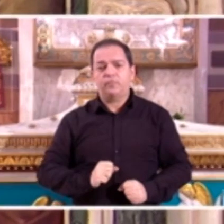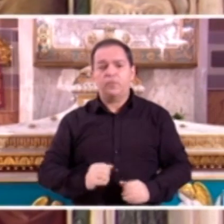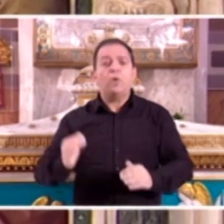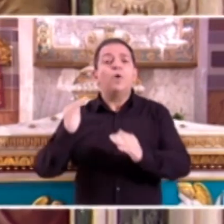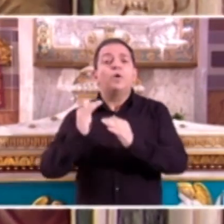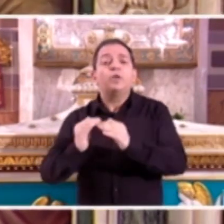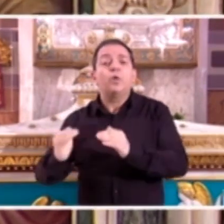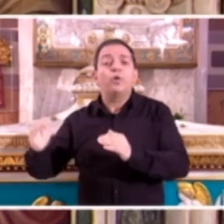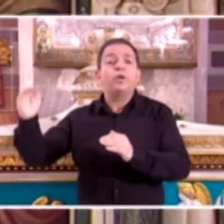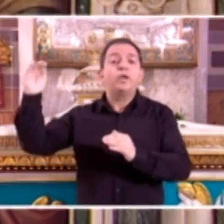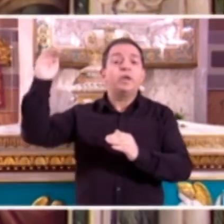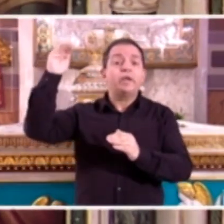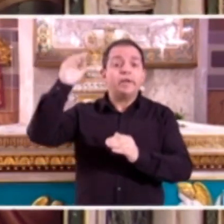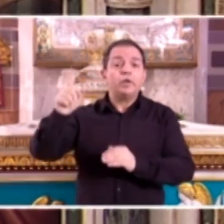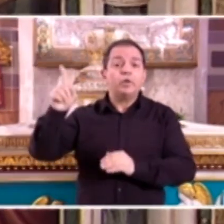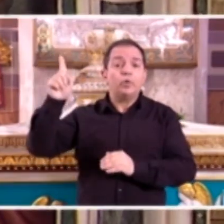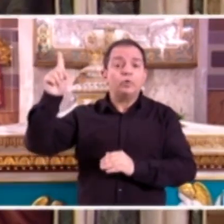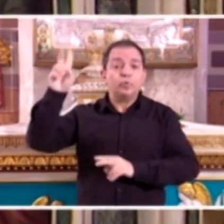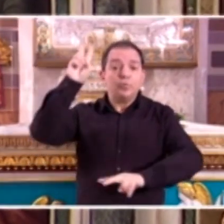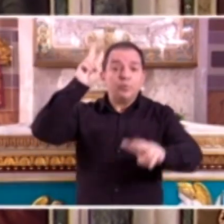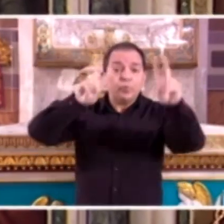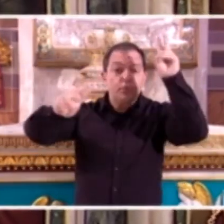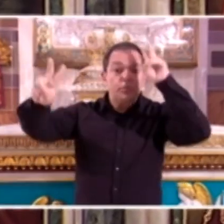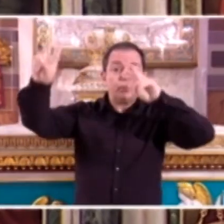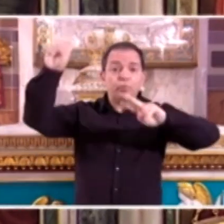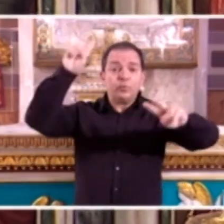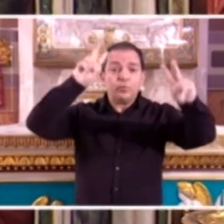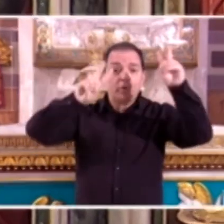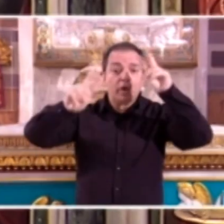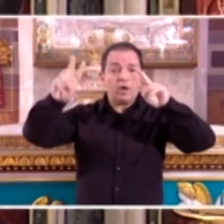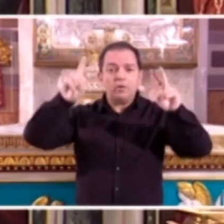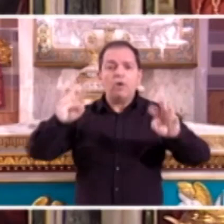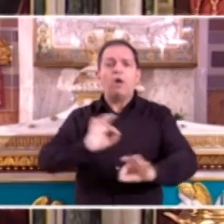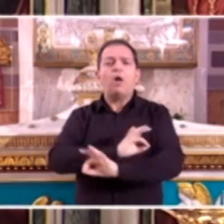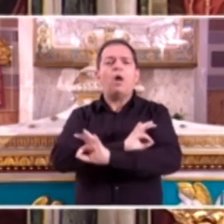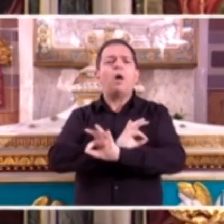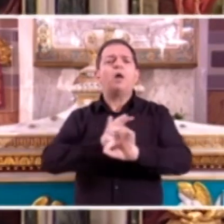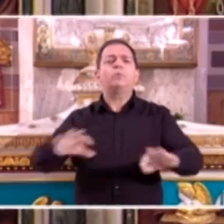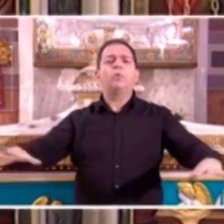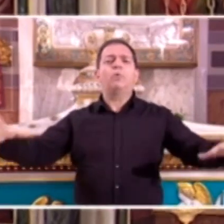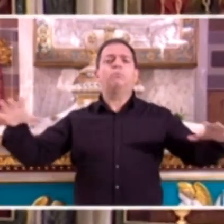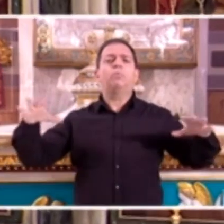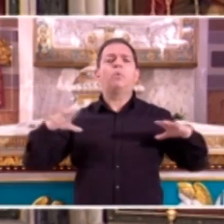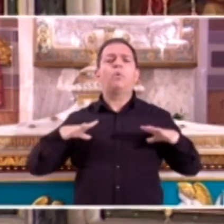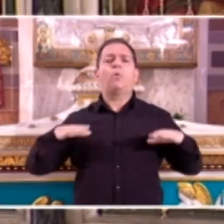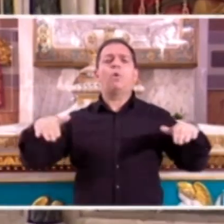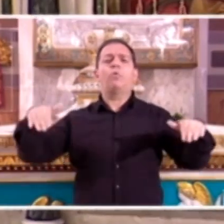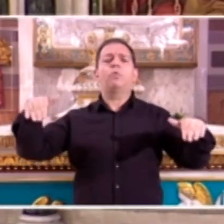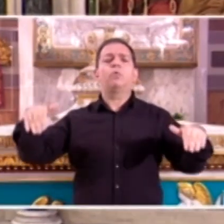ημάς. Κύριος εν το ουρανό ετοίμασε τον θρόνον